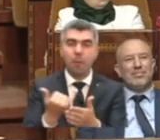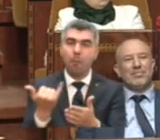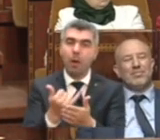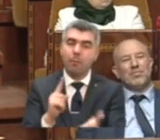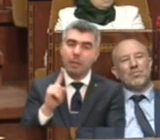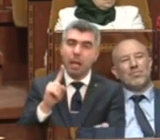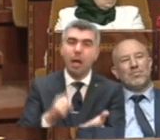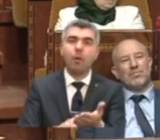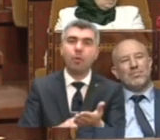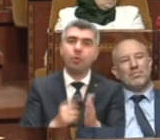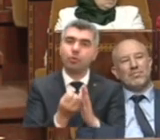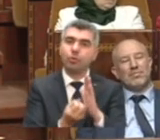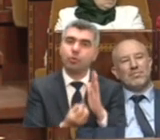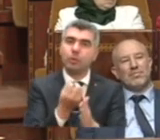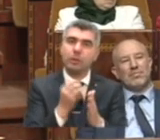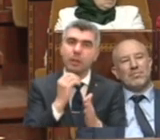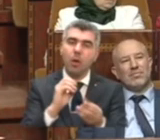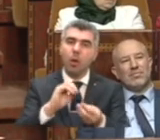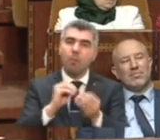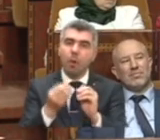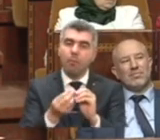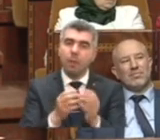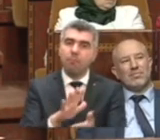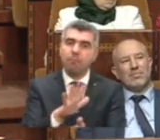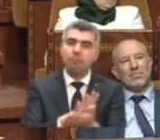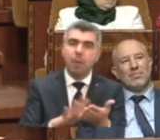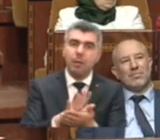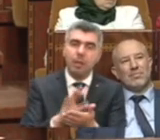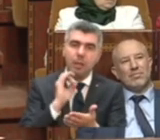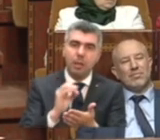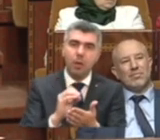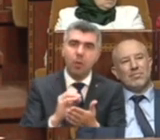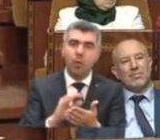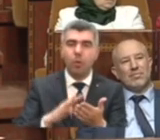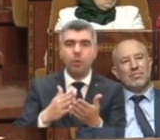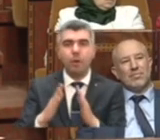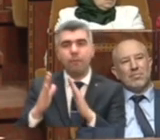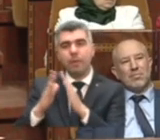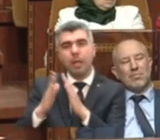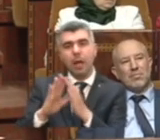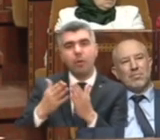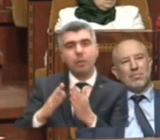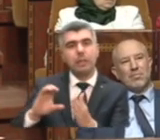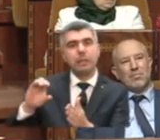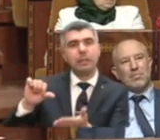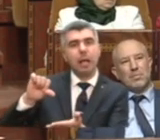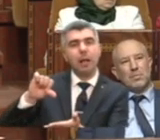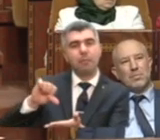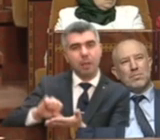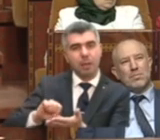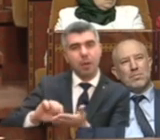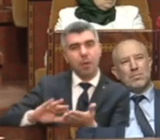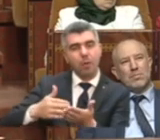اعتماد مقاربات جديده لحل اشكاليه السكن غير اللائق بمدينه الدار البيضاء بصفه عامه، وبعمله مقاطعه سيد البرنوصي